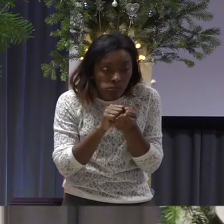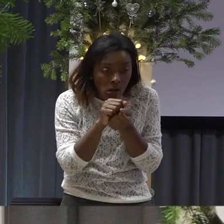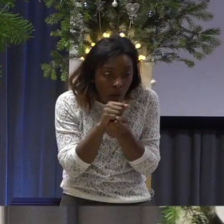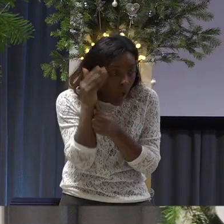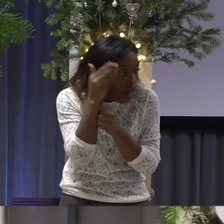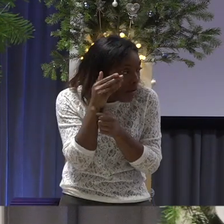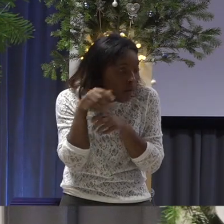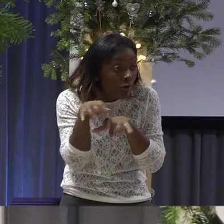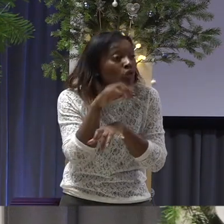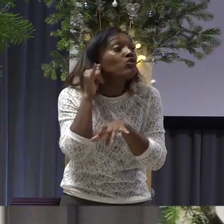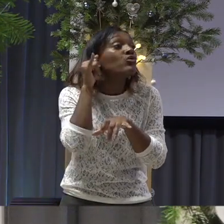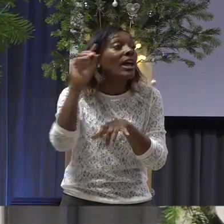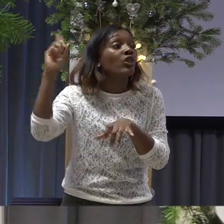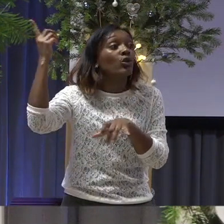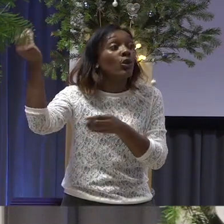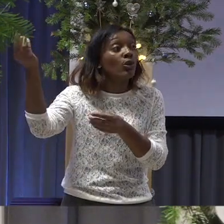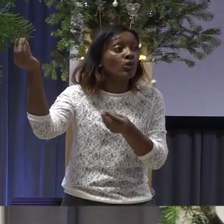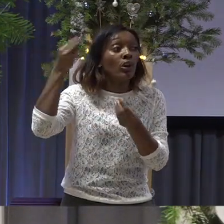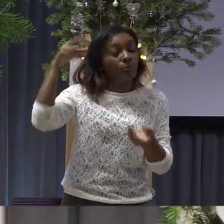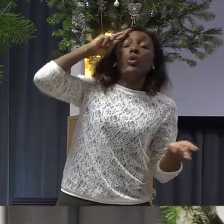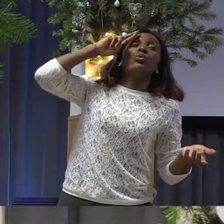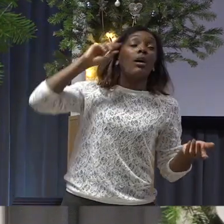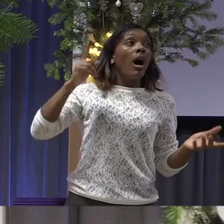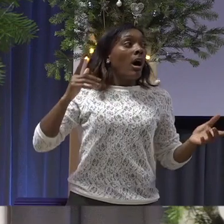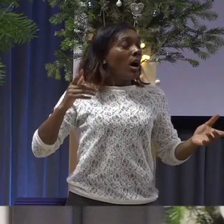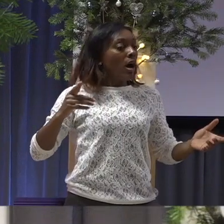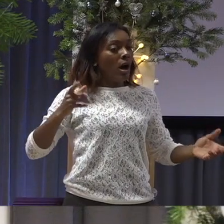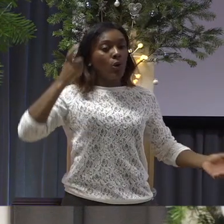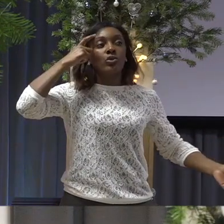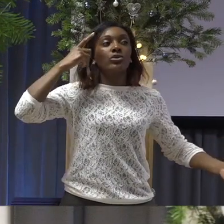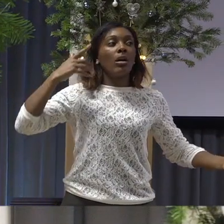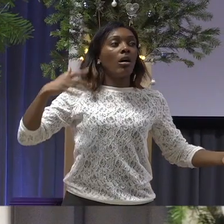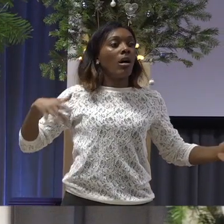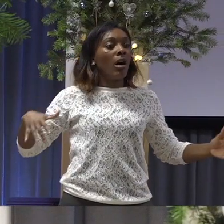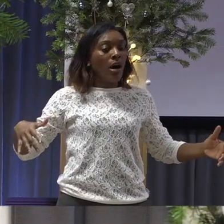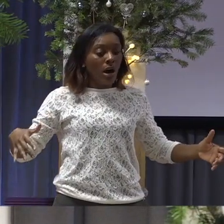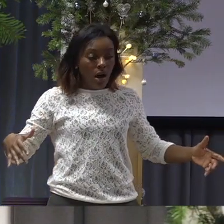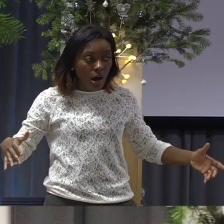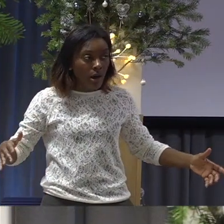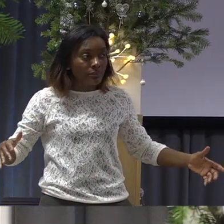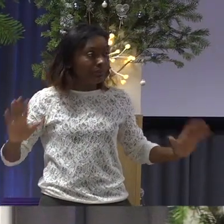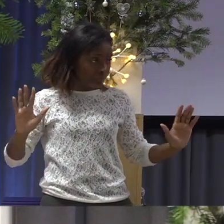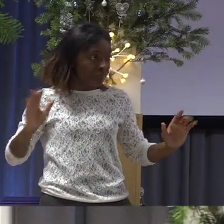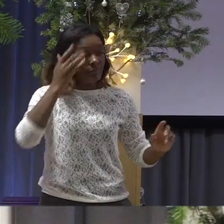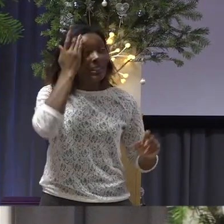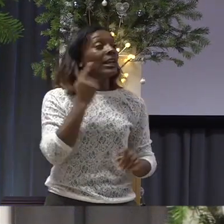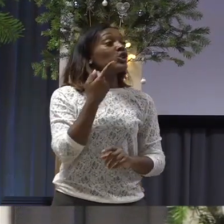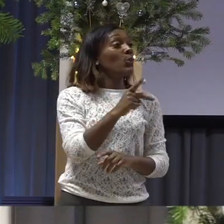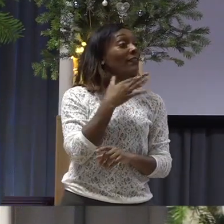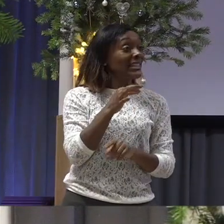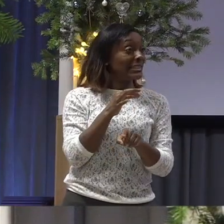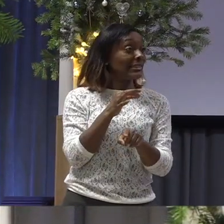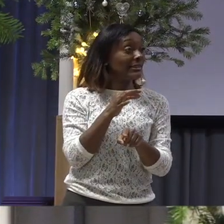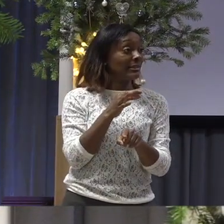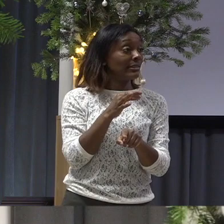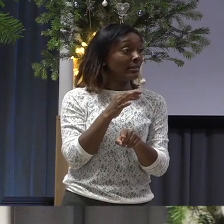soit accompli. Son fils était au courant. Son fils a entendu parler de cela. Supposons qu'il n'était pas né à